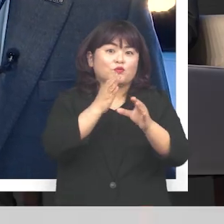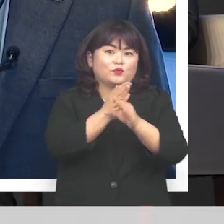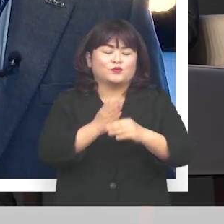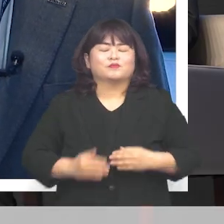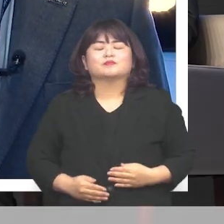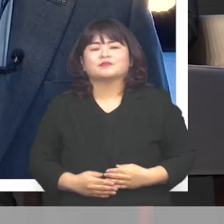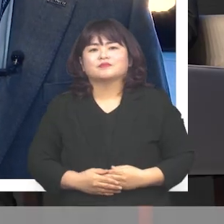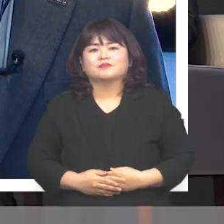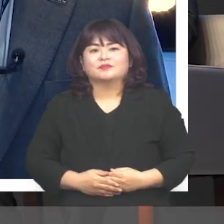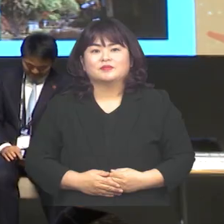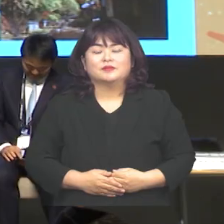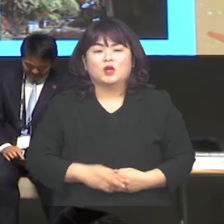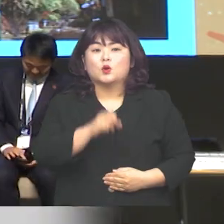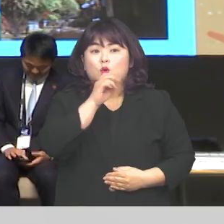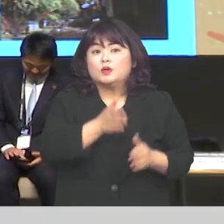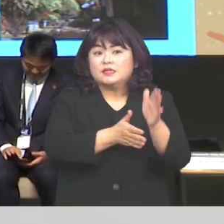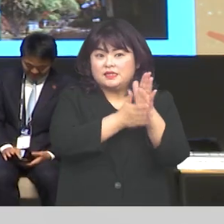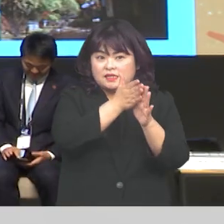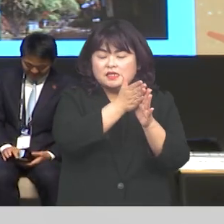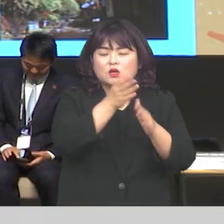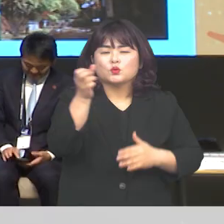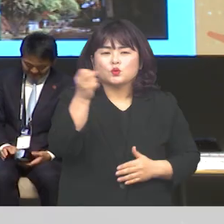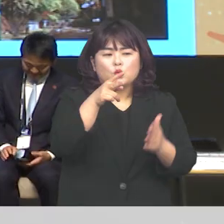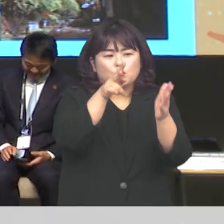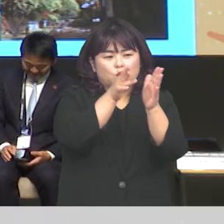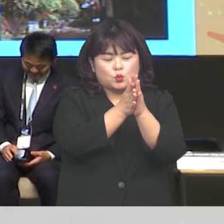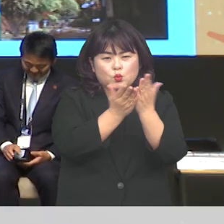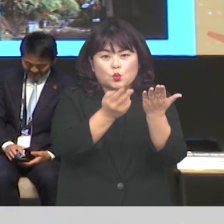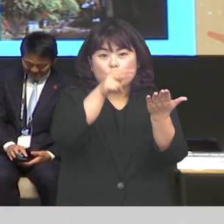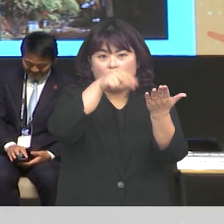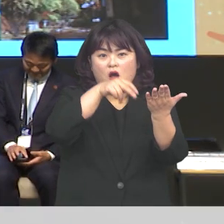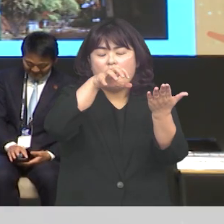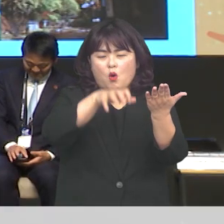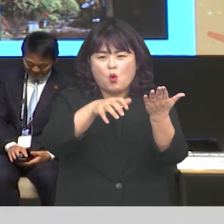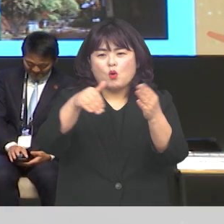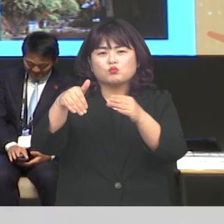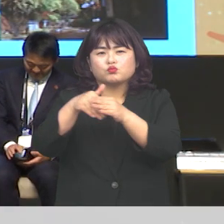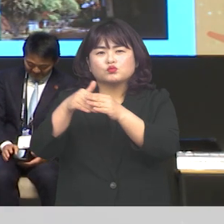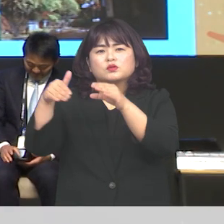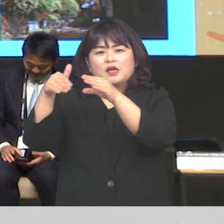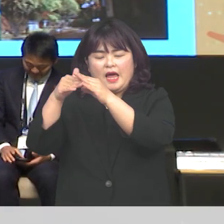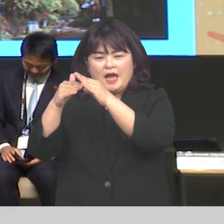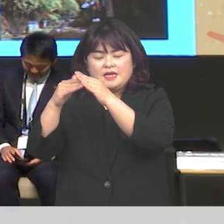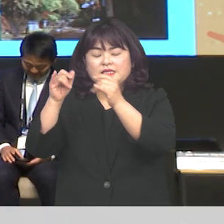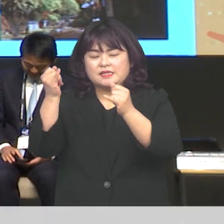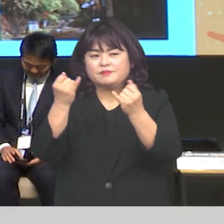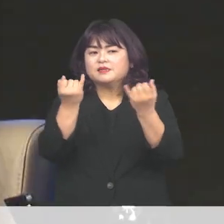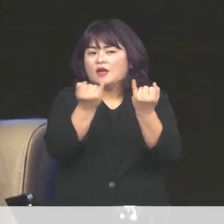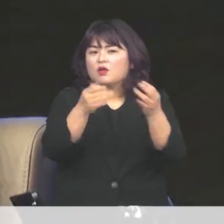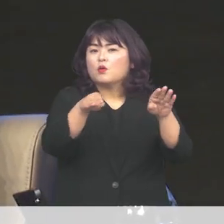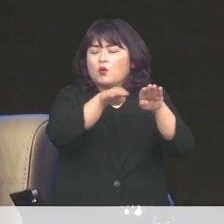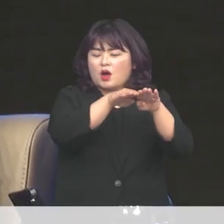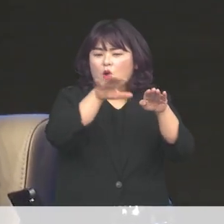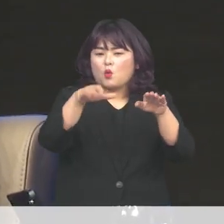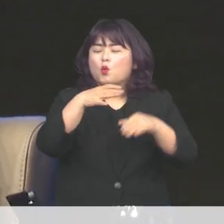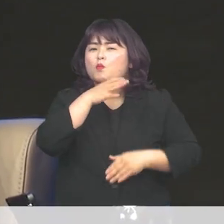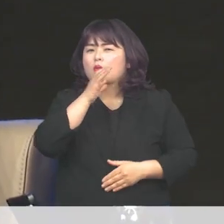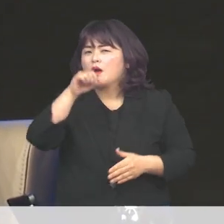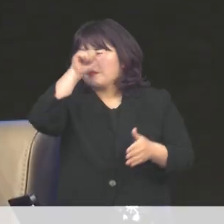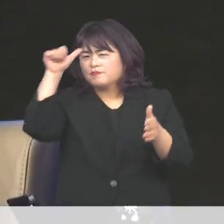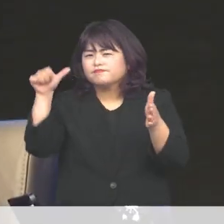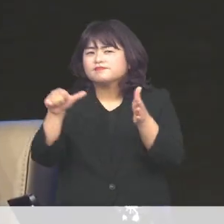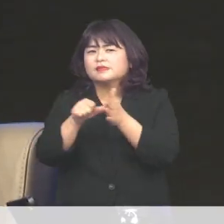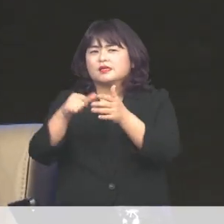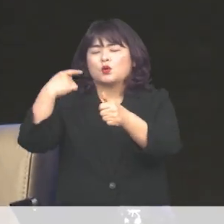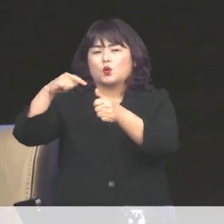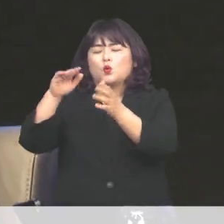노력도 하고 있습니다. 이 시장은 또 용인이 도서관, 청소년 문화의 집, 여성회관 확충, 어르신 평생교육